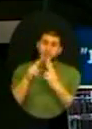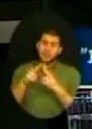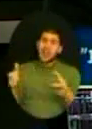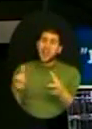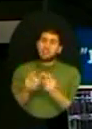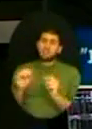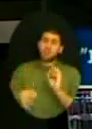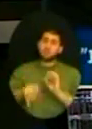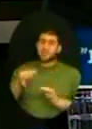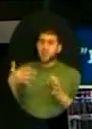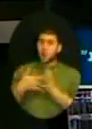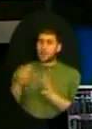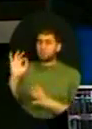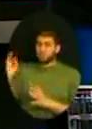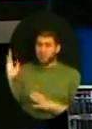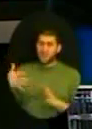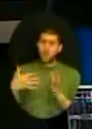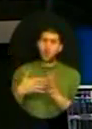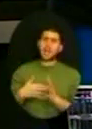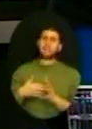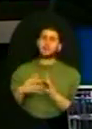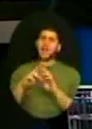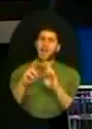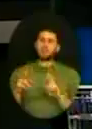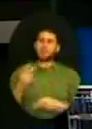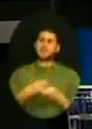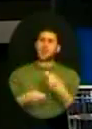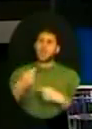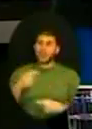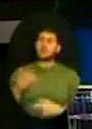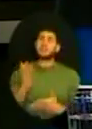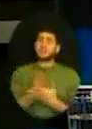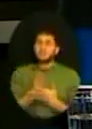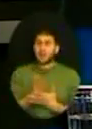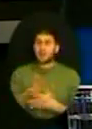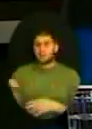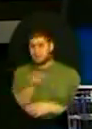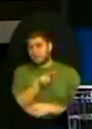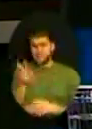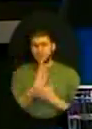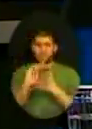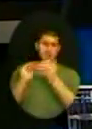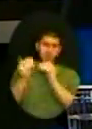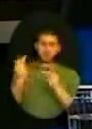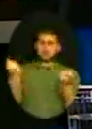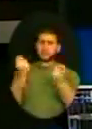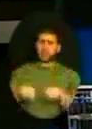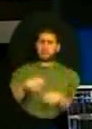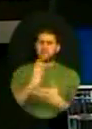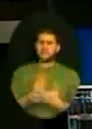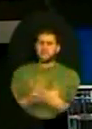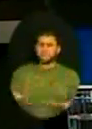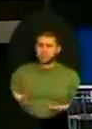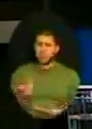השופטת, בין החוקרים של האב לחוקרים של הרשות לניירות הערך, לבין השופטת, כלומר, סביר להניח שהם ביניהם היו מדברים והיו סוגרים את העניין הזה,